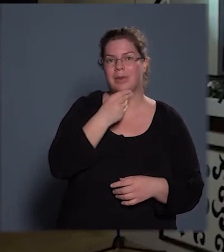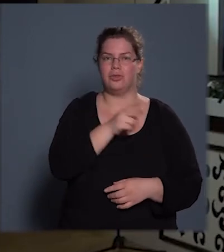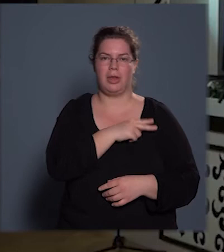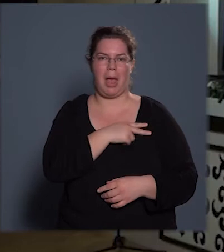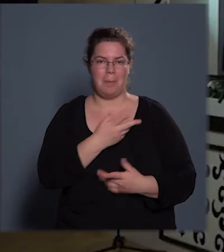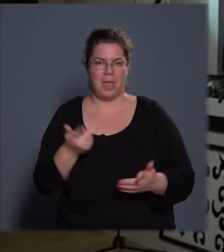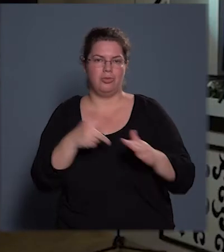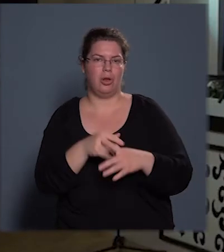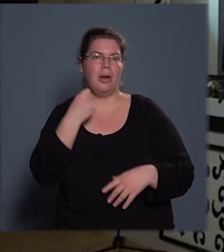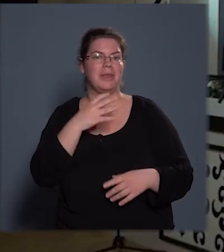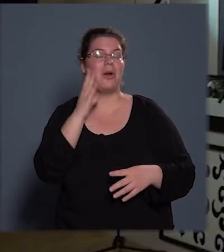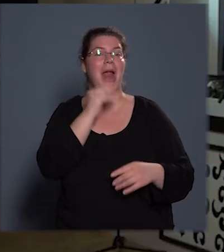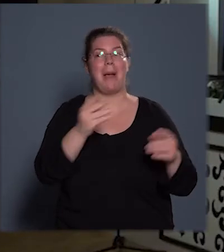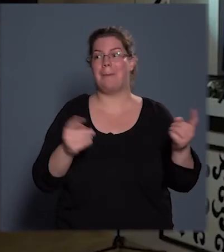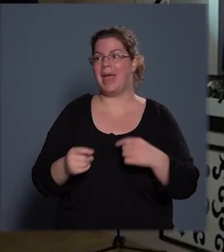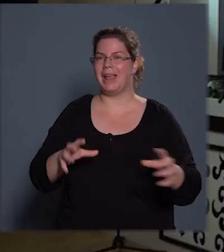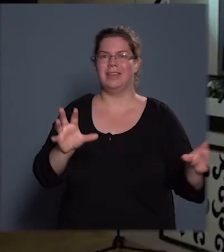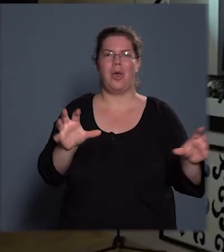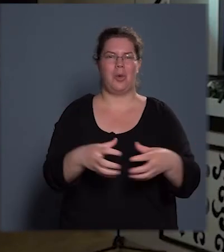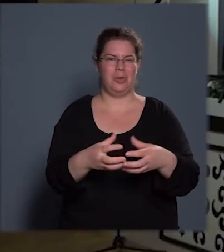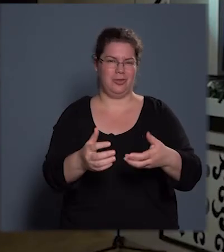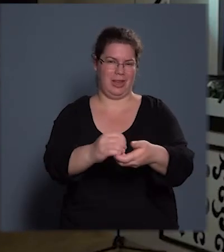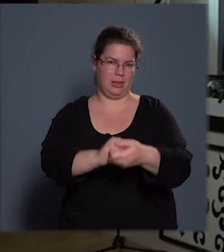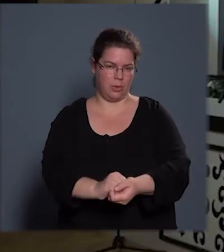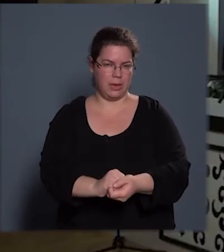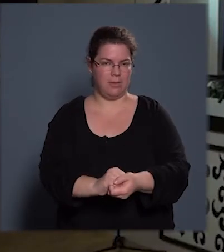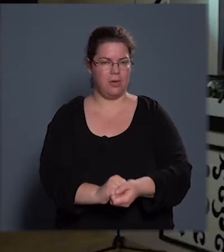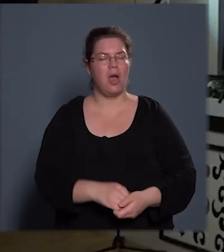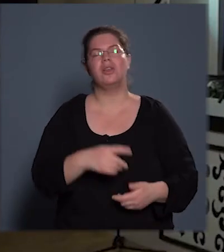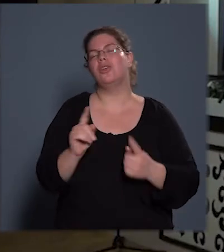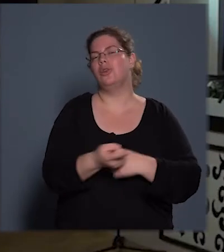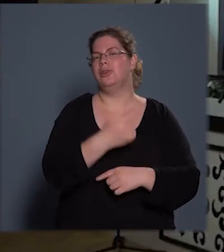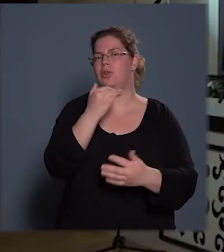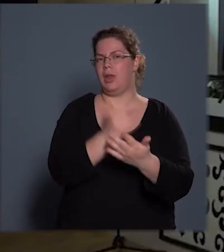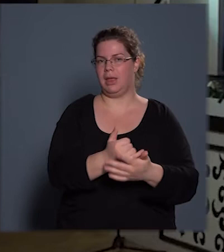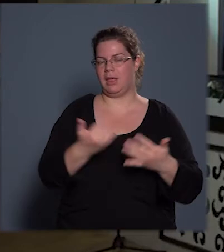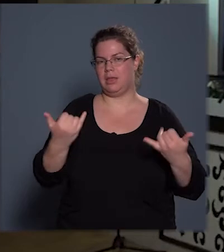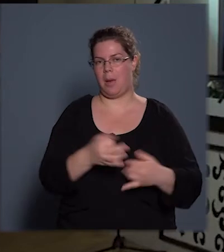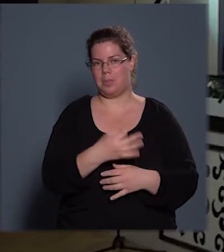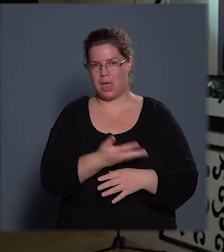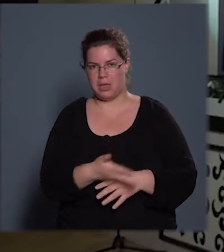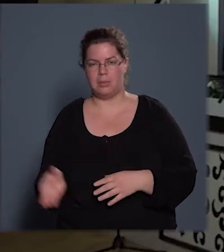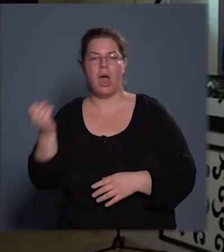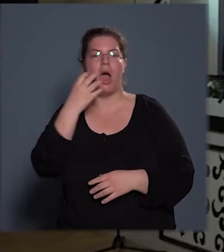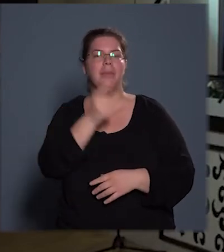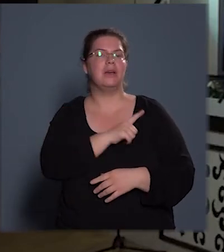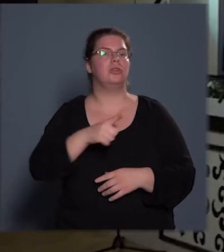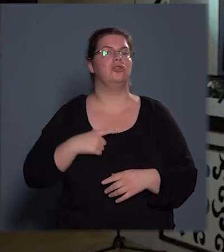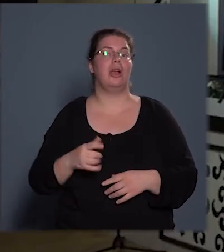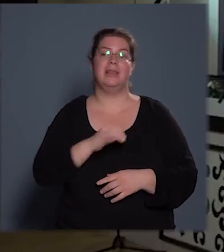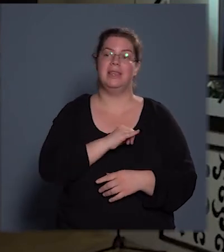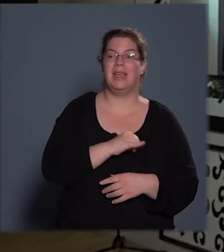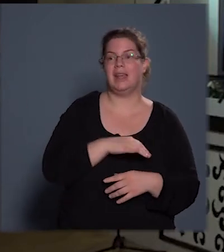amikor embereket, közösségeket fog össze. Különösen igaz ez napjainkban, amikor csak az érdek